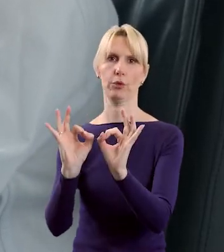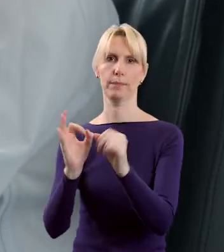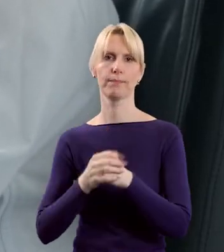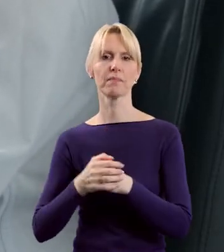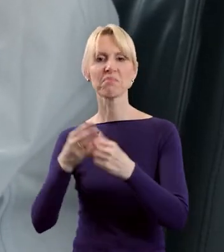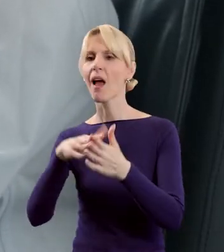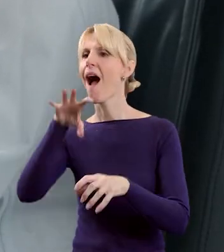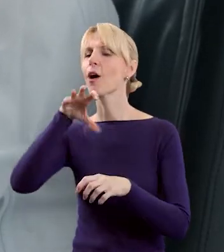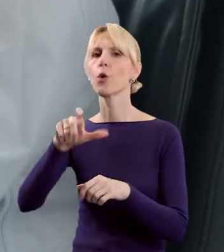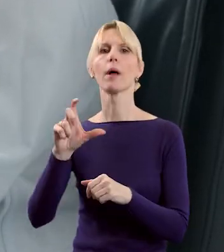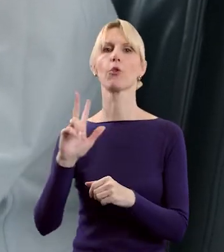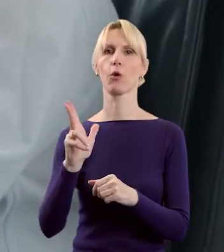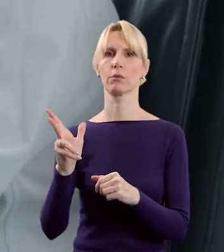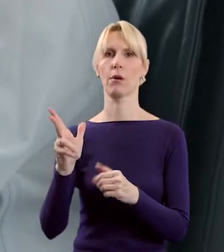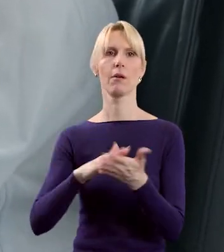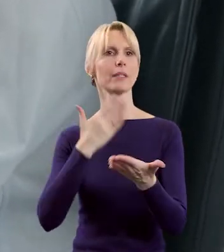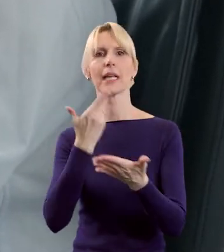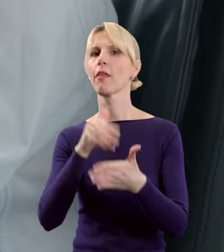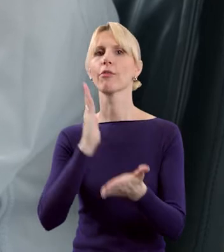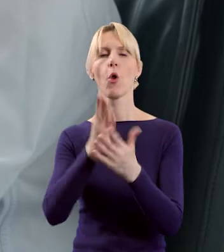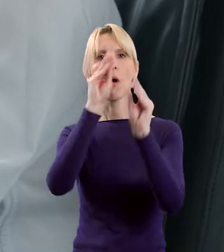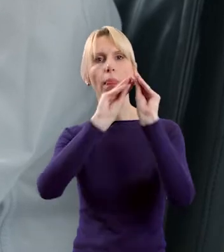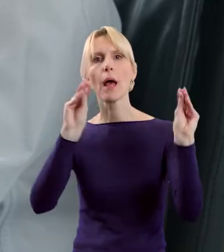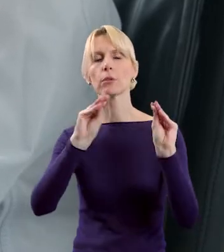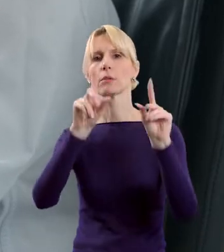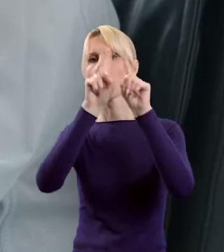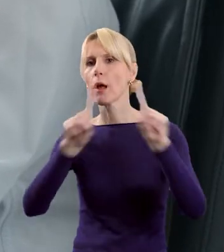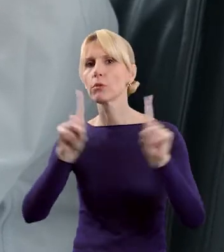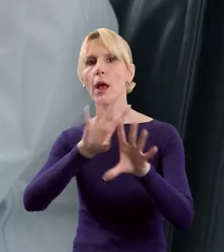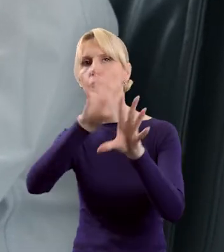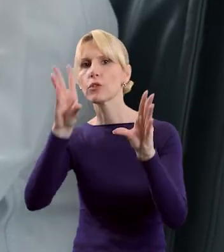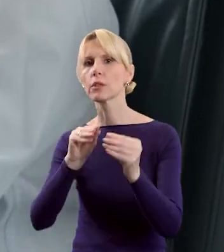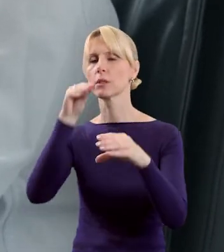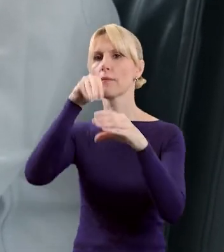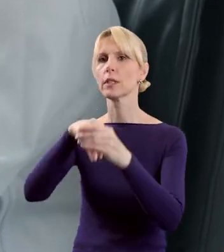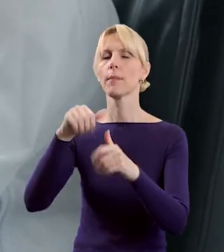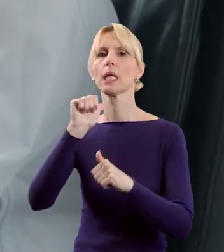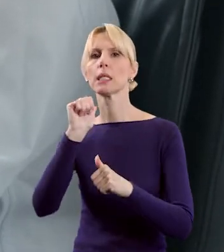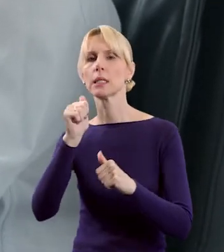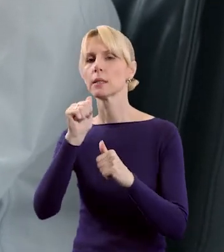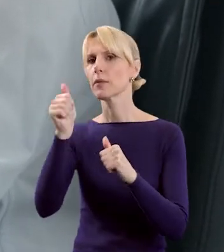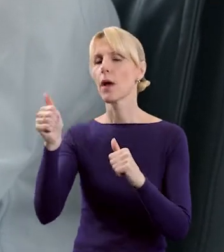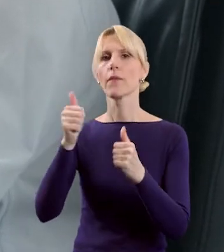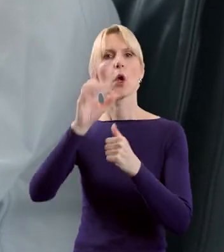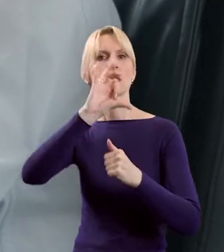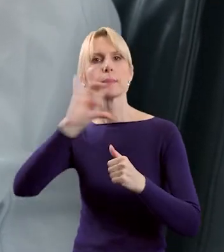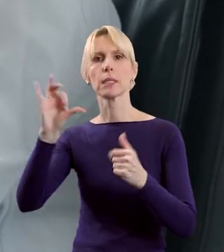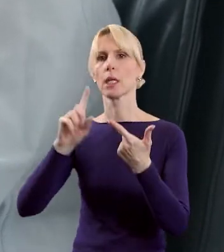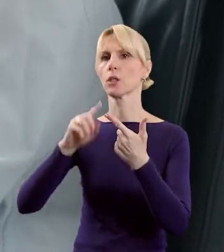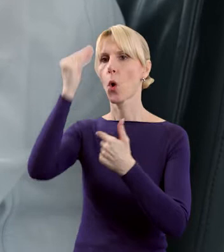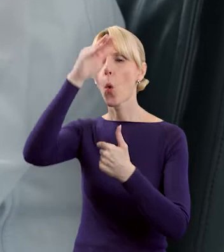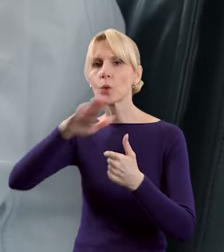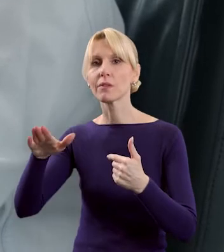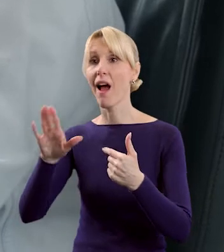A zespół to nie tylko są przedmiotowcy, ale zespół to są wszyscy nauczyciele, wszyscy specjaliści, wszyscy pracownicy szkoły,